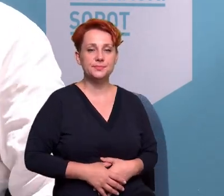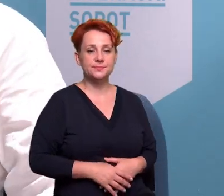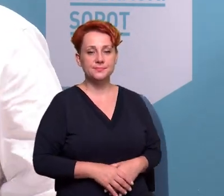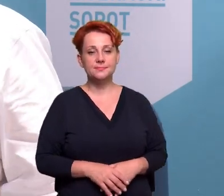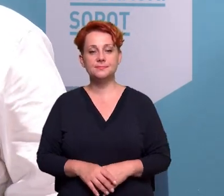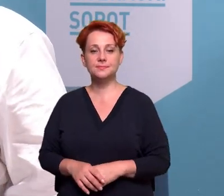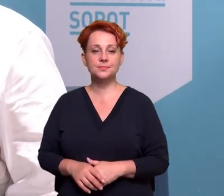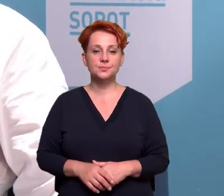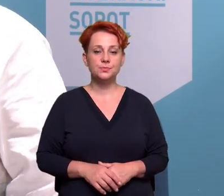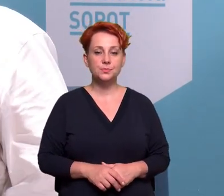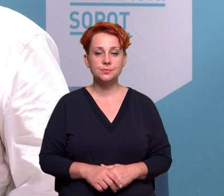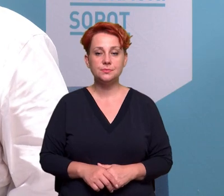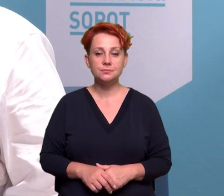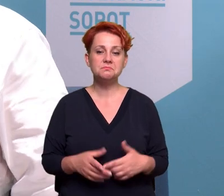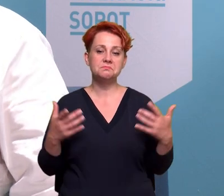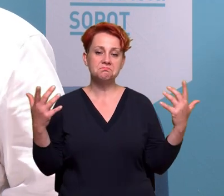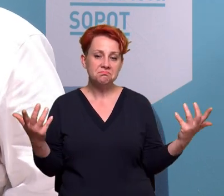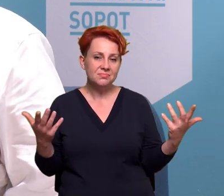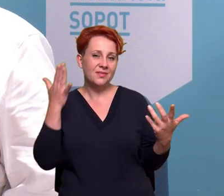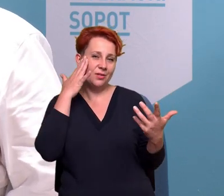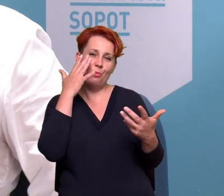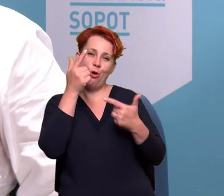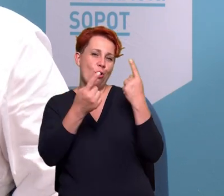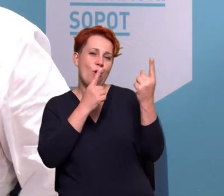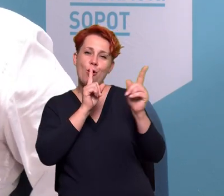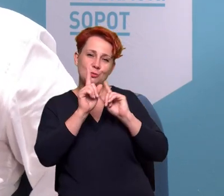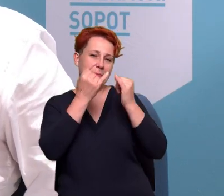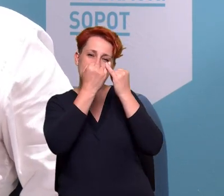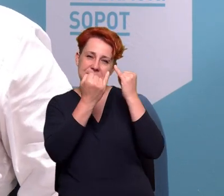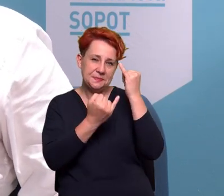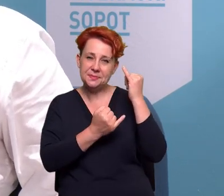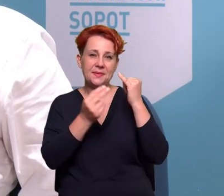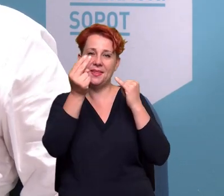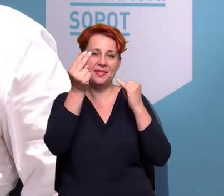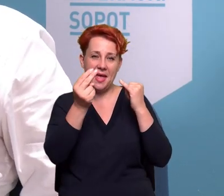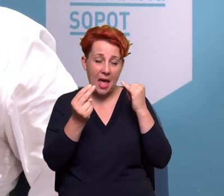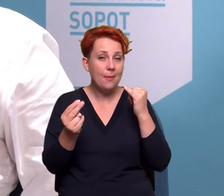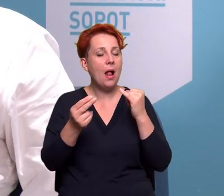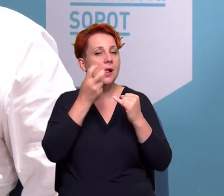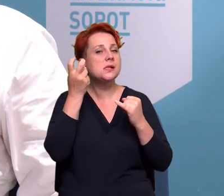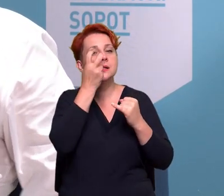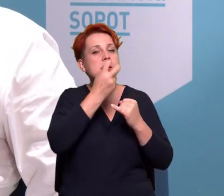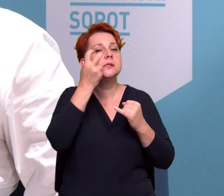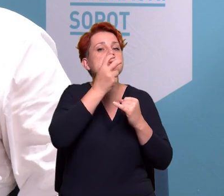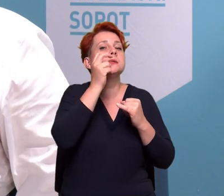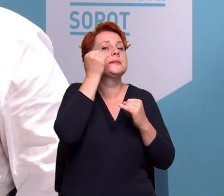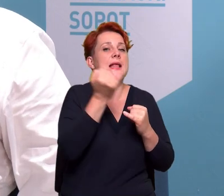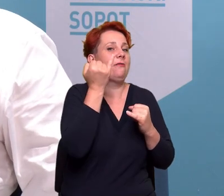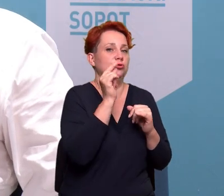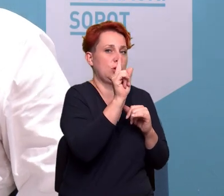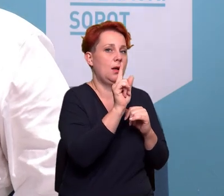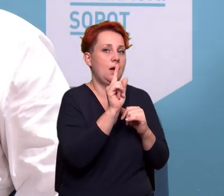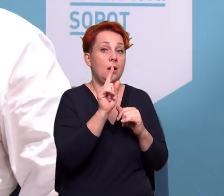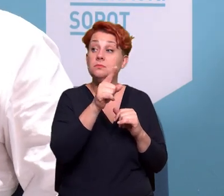Tutaj jest oczywiście, mówimy oczywiście o różnych rzeczach, ale jest jeden trop, który mnie zawsze ciekawił, ale on nie jest podejmowany